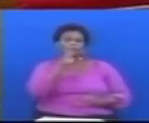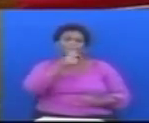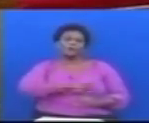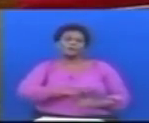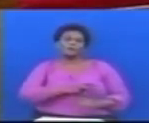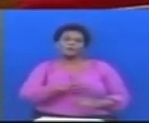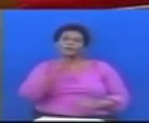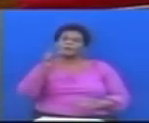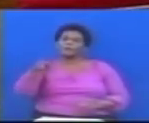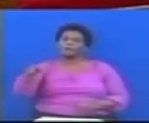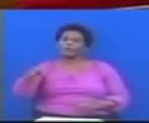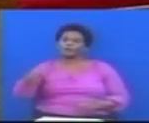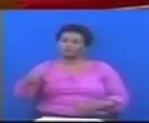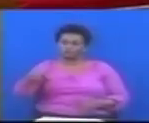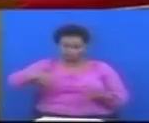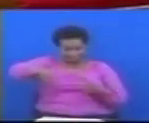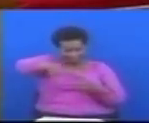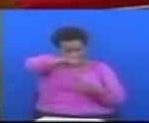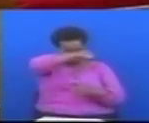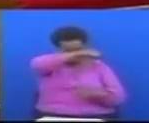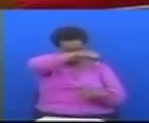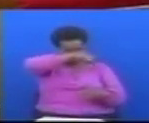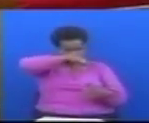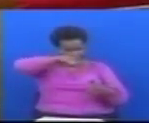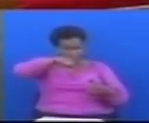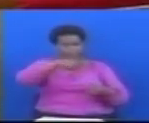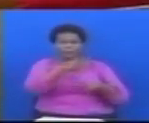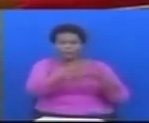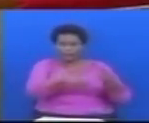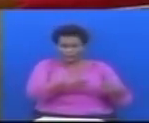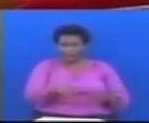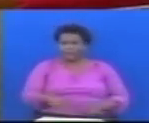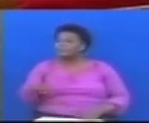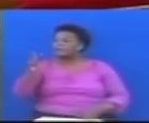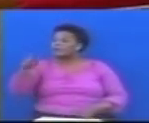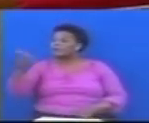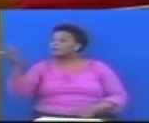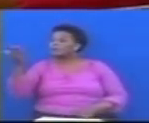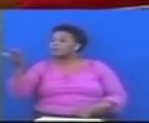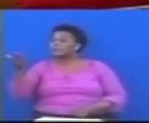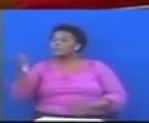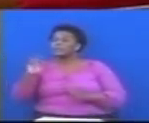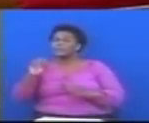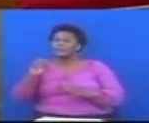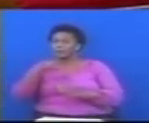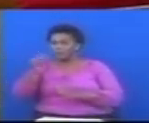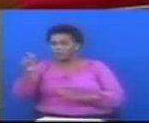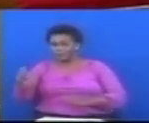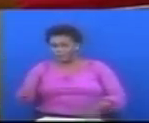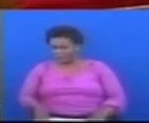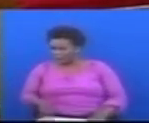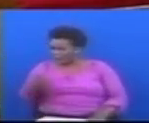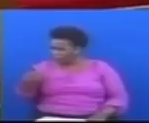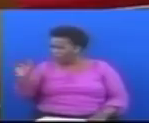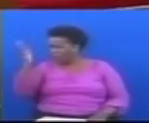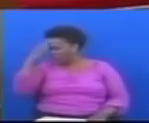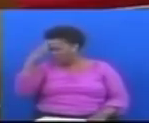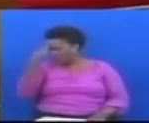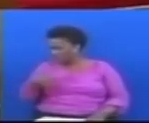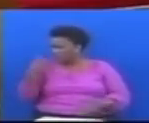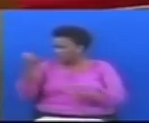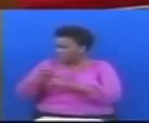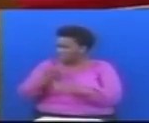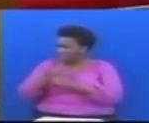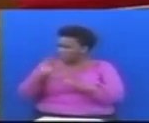maeneo ambayo mradi unatekelezwa na katika na Watanzania wote kwa jumla. Kwa hiyo ni muahidi, na hata yeye mwenyewe anafahamu, hata zile kazi za awali za